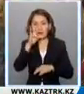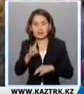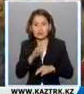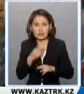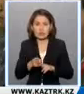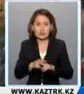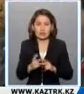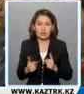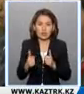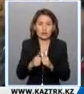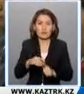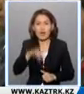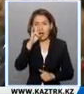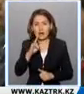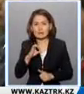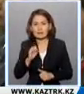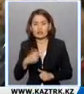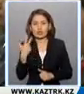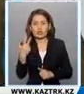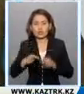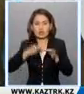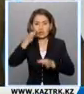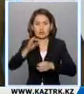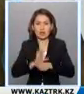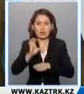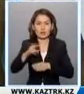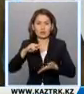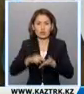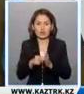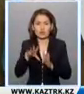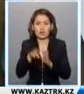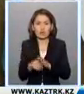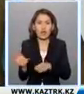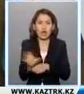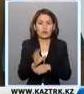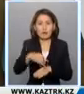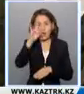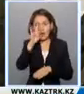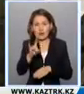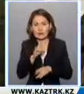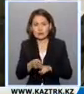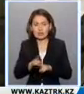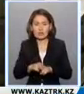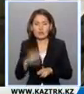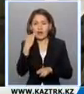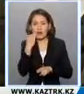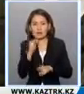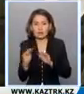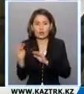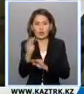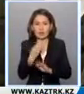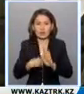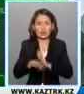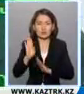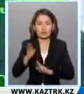агенттік сондай-ақ қазсат 3 жер серігін ұшыруды жоспарлап отыр. Ол спутник арқылы қазақ елі навигация жүйесін дамытпақ.